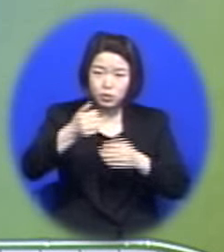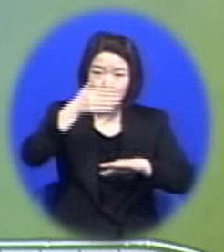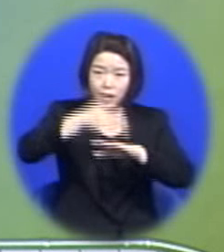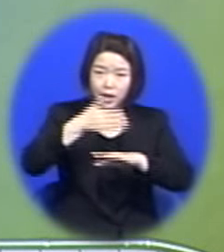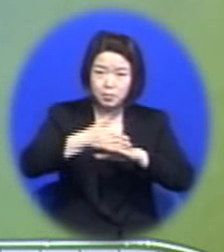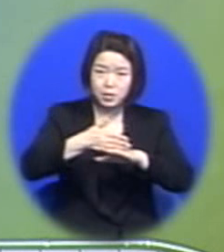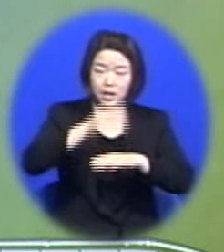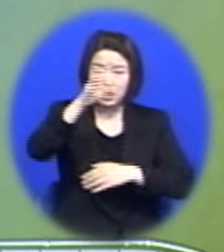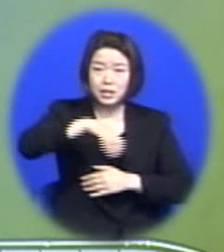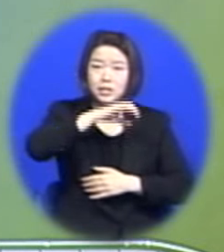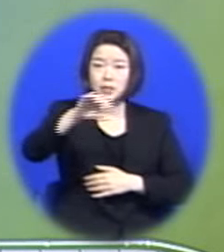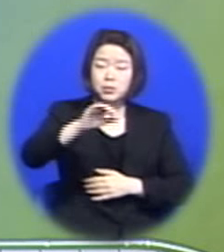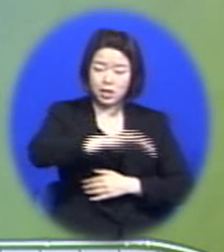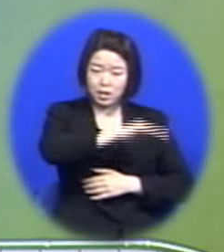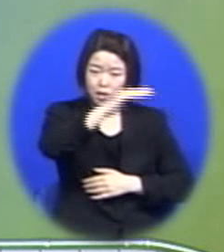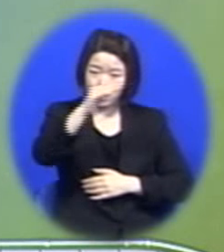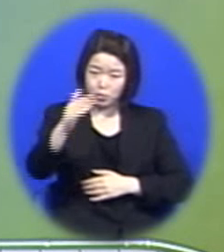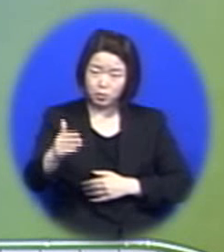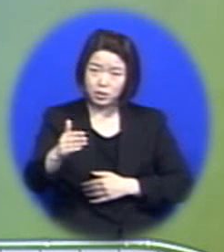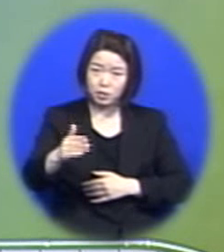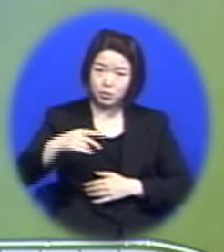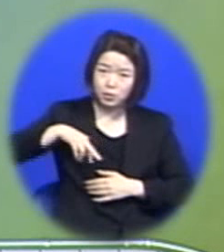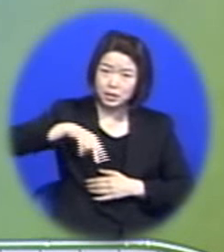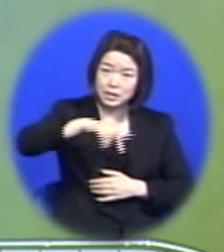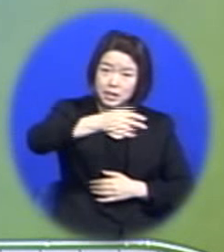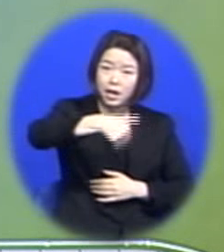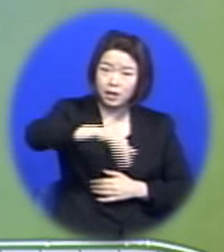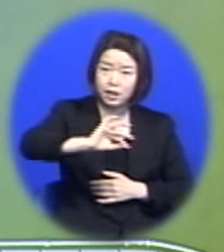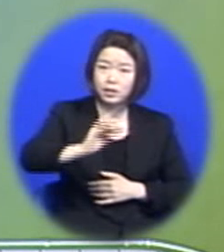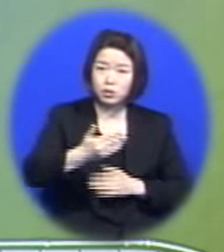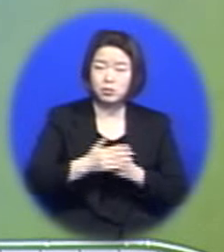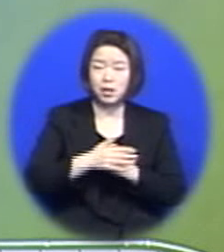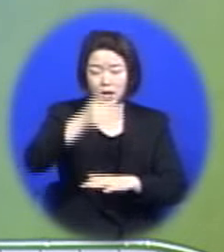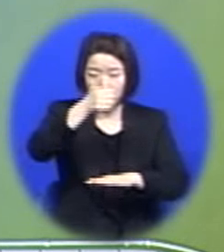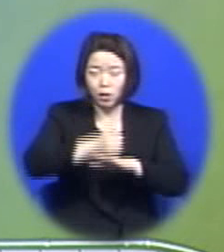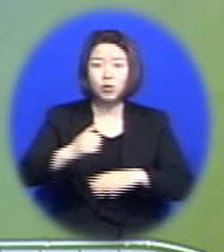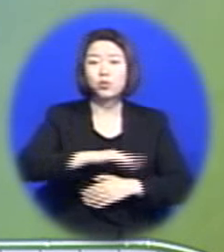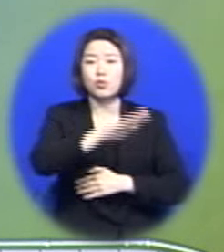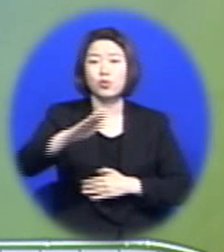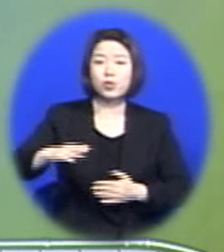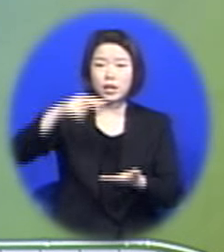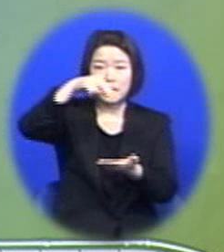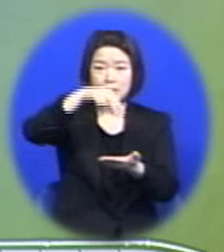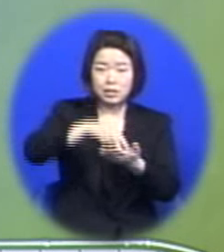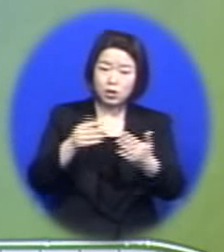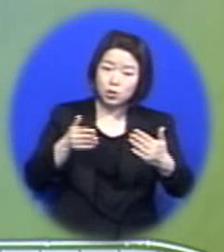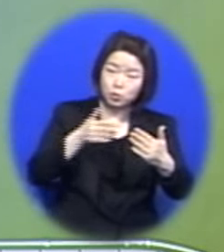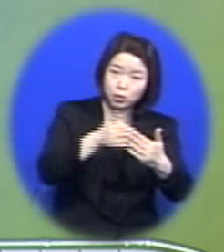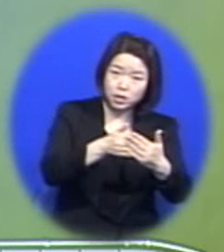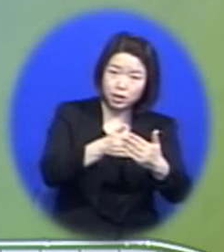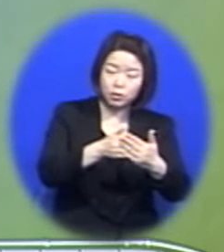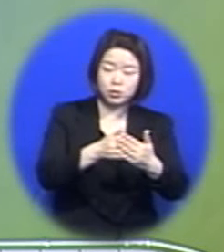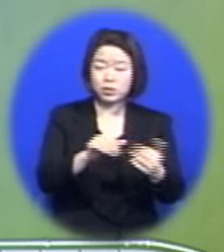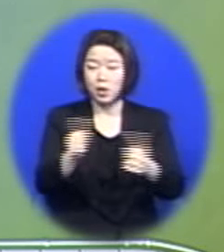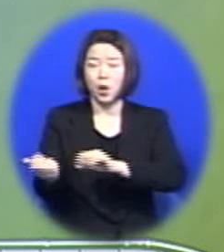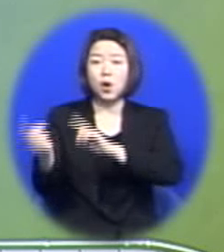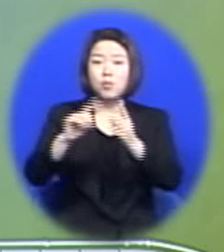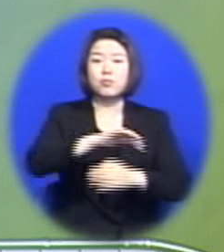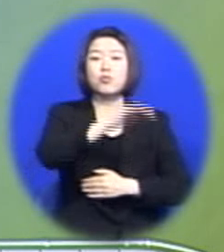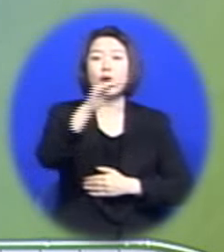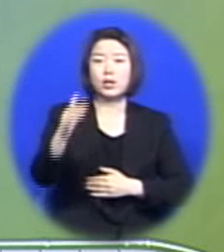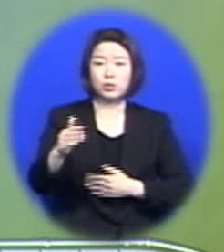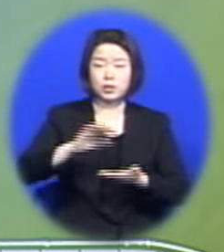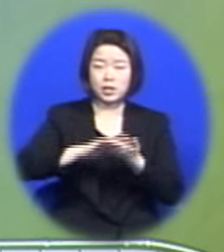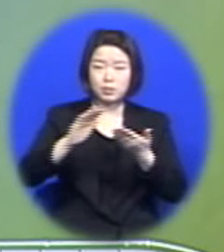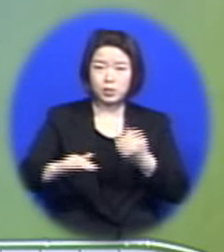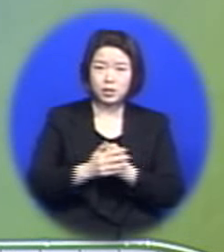십자가 동산도 우리가 지나가야 되지만 결국 우리가 서야 될 자리는 부활동산입니다. 죽음을 이기고 부활하신